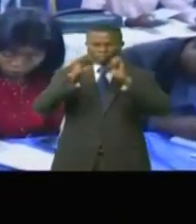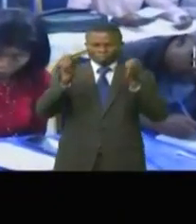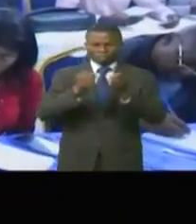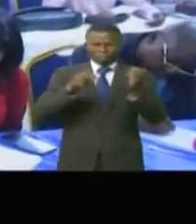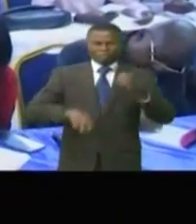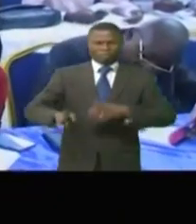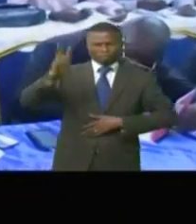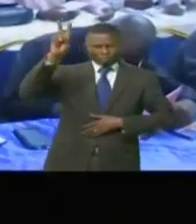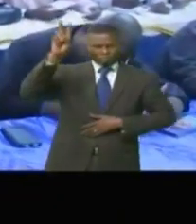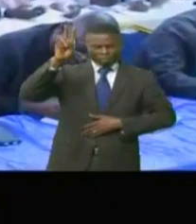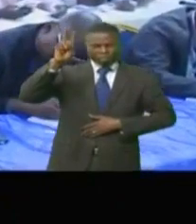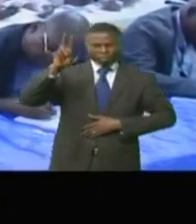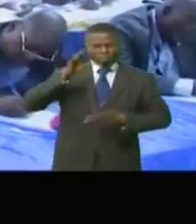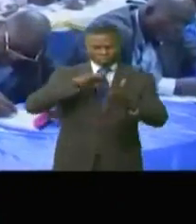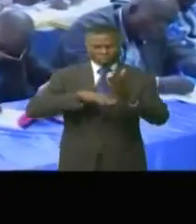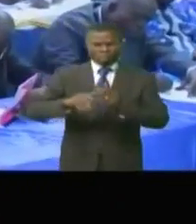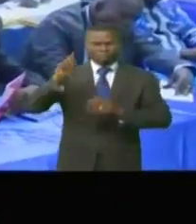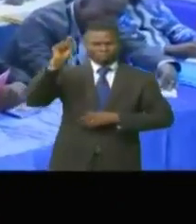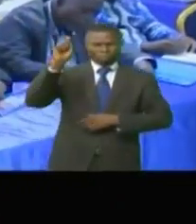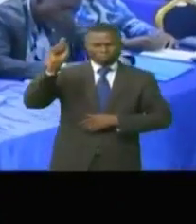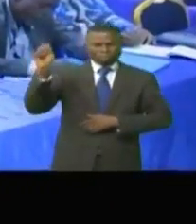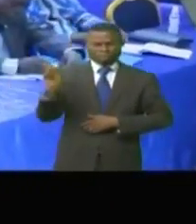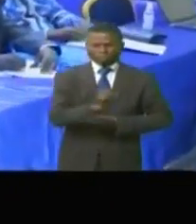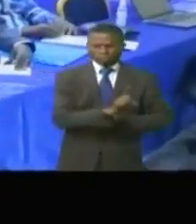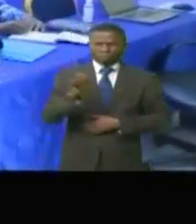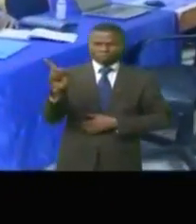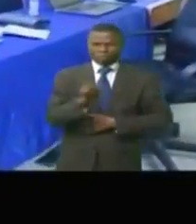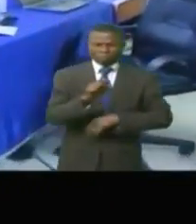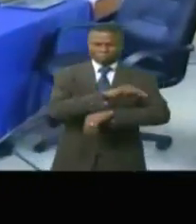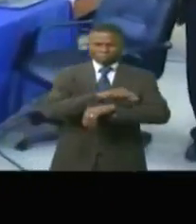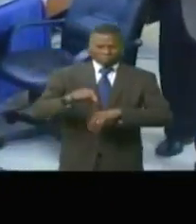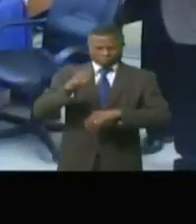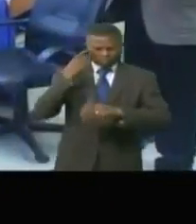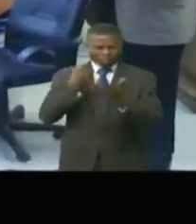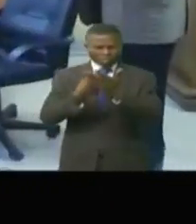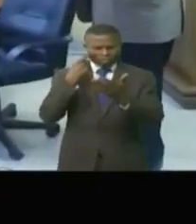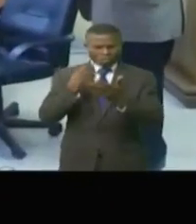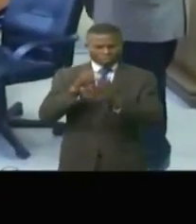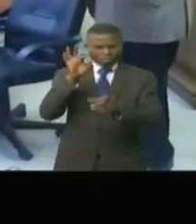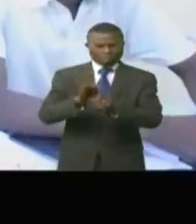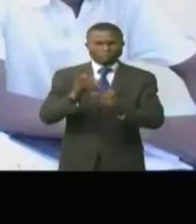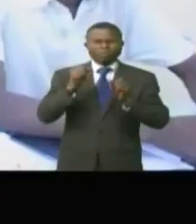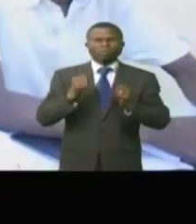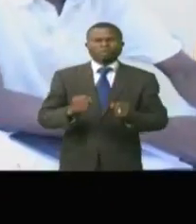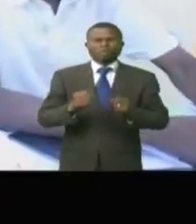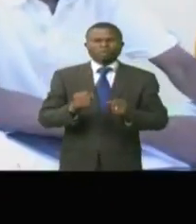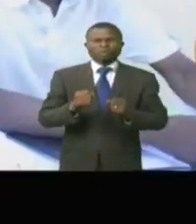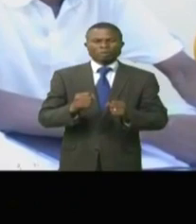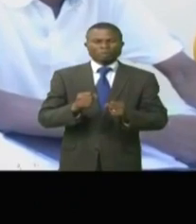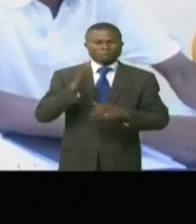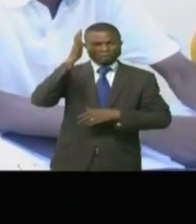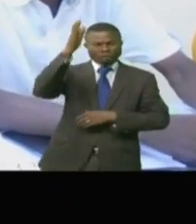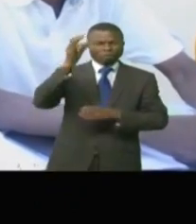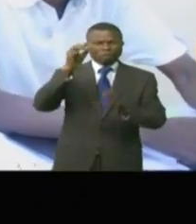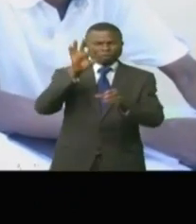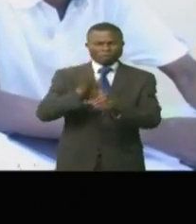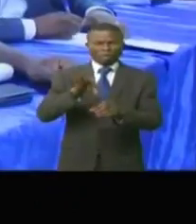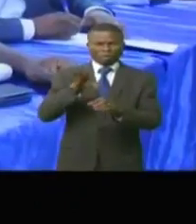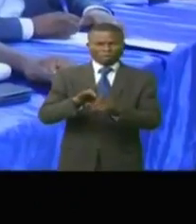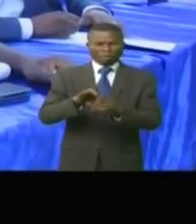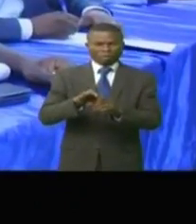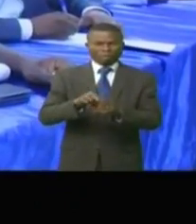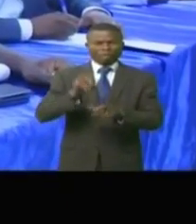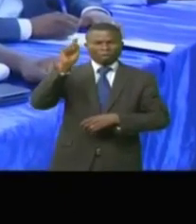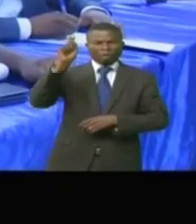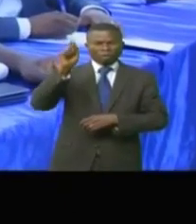logique. Outiller ses témoins à tour de rôle dans le but d'assurer une observation électorale efficace lors des prochaines élections. Ces